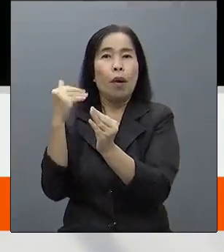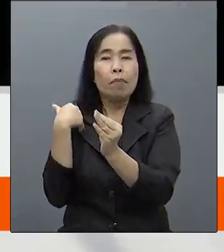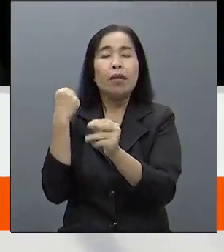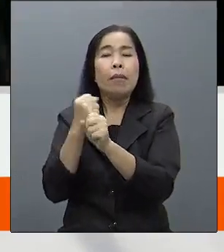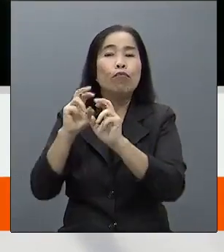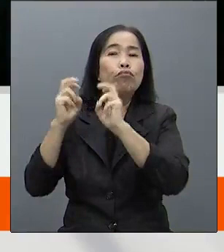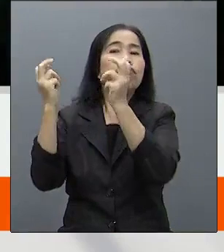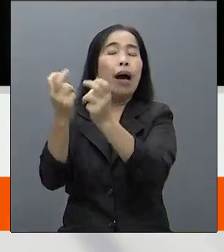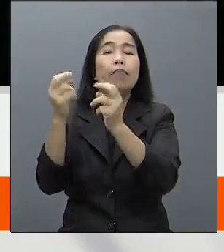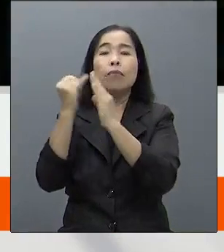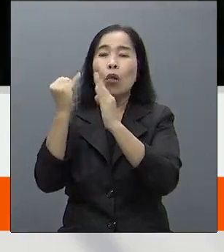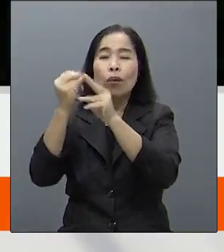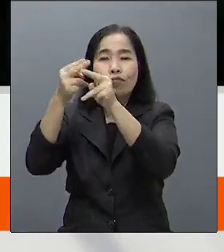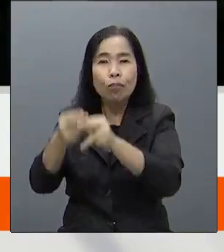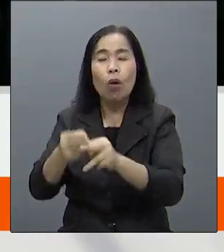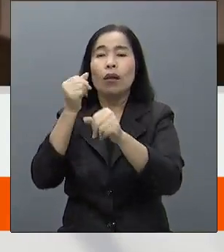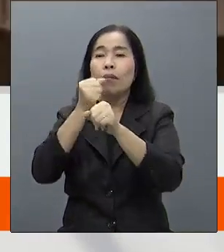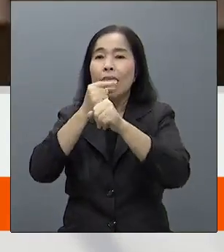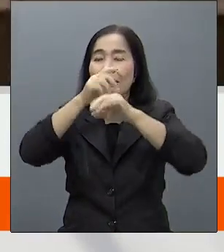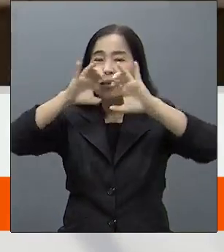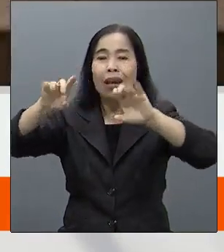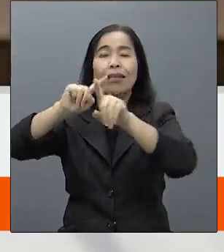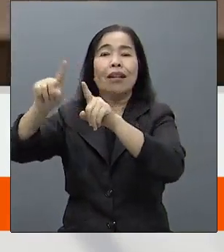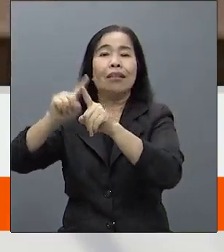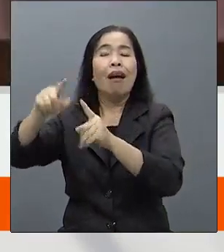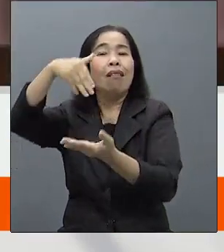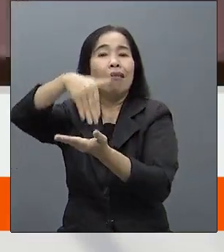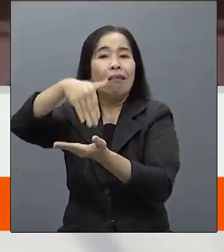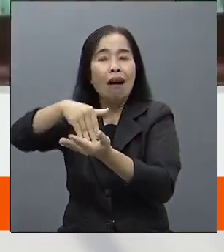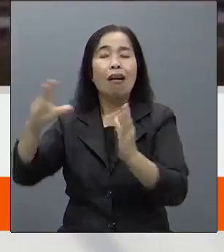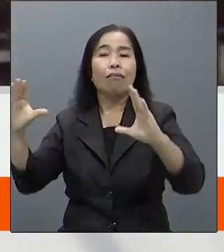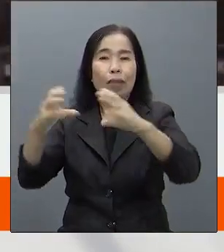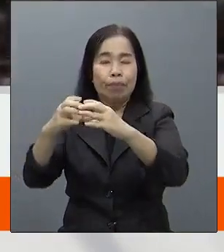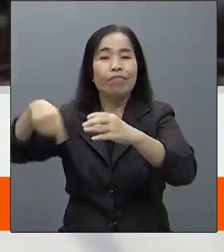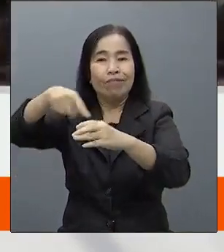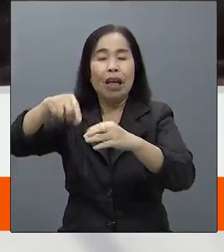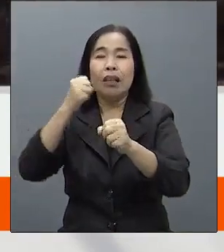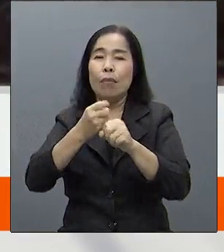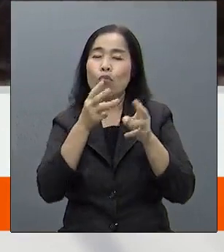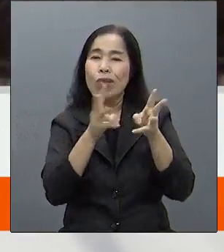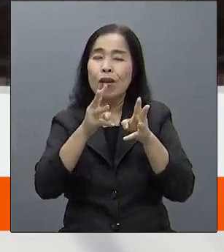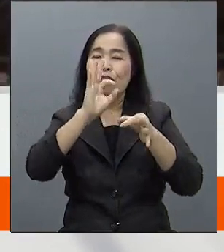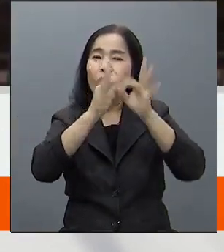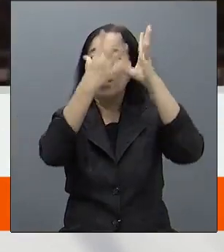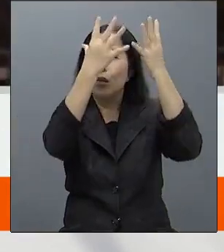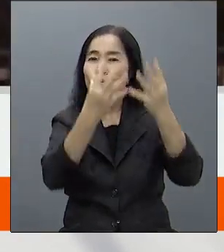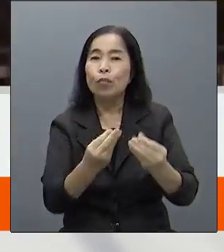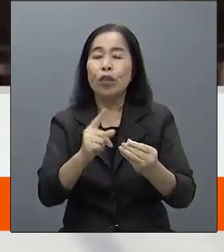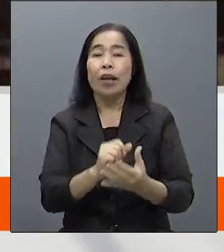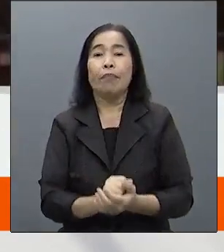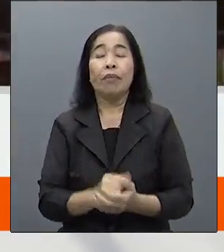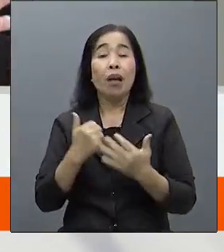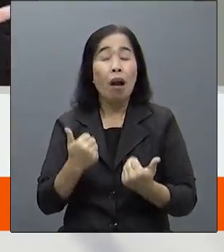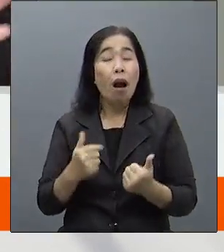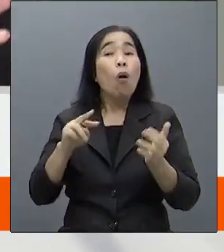กับจังหวัดทางภาคเหนือครับภาคตะวันออกเฉียงเหนือและภาคกลางนะครับเกี่ยวเรื่องสถานการณ์ไฟป่าและหมอกควันด้วยเช่นเดียวกันนะครับ ค่ะค่ะเท่ากับว่าตอนนี้เนี่ย